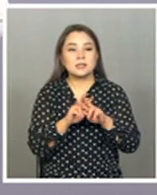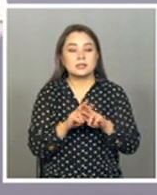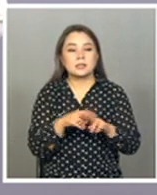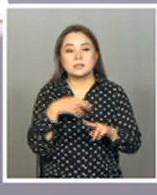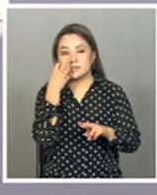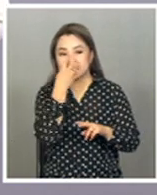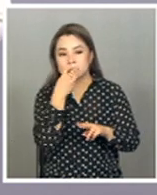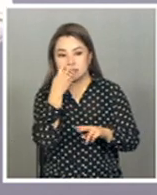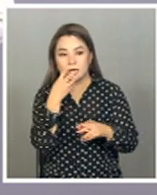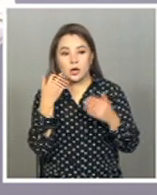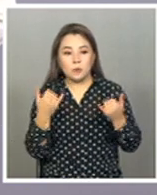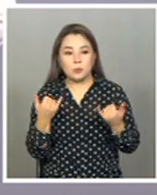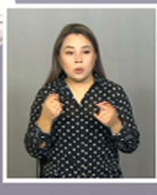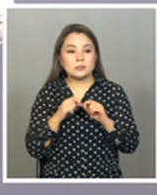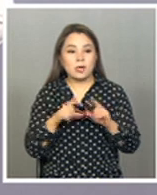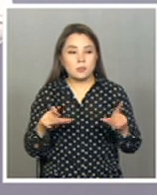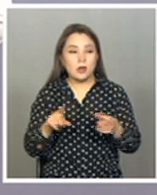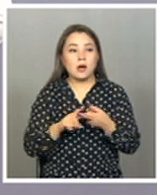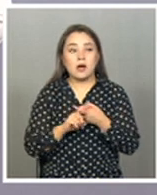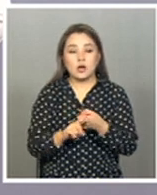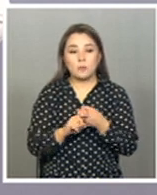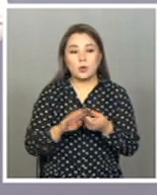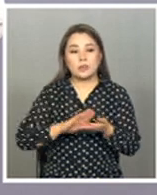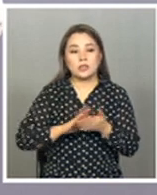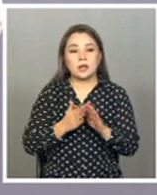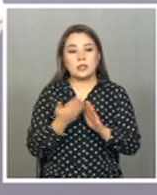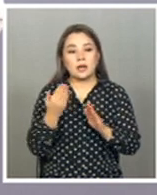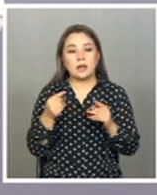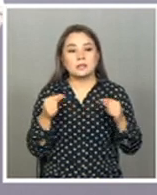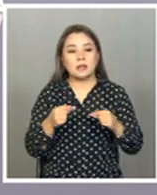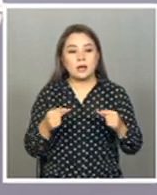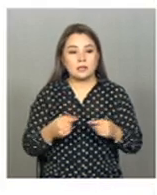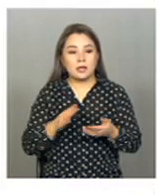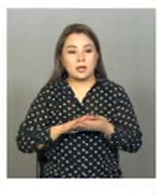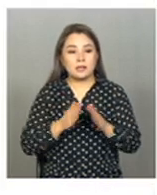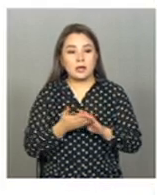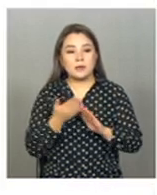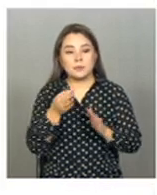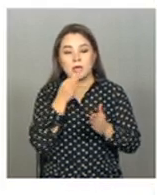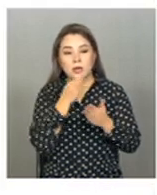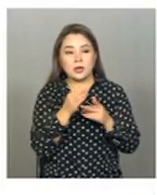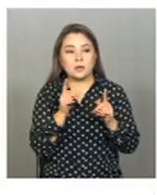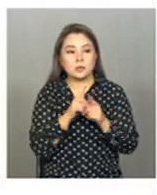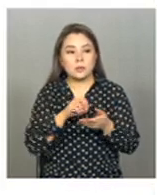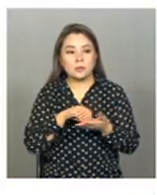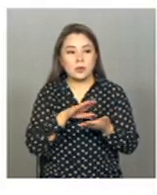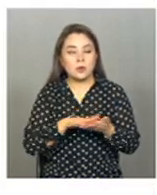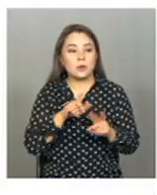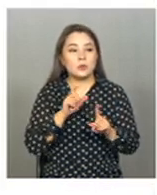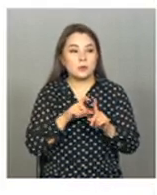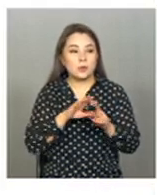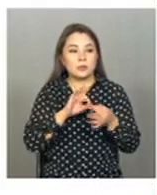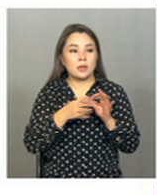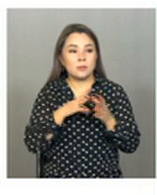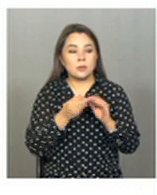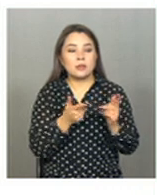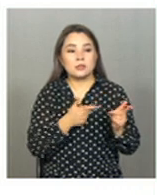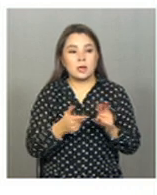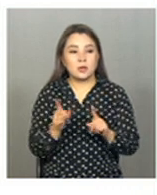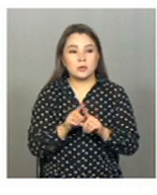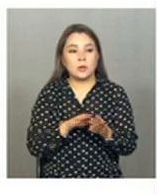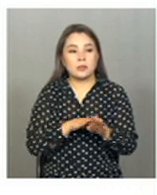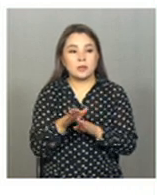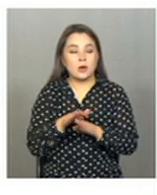сабақта коммуникативтік жағдаятқа сай ресми сөздер мен тіркестер, дайын тіркестер мен терминдерді орынды